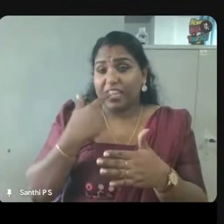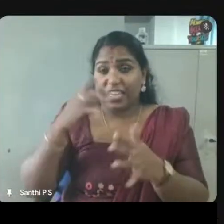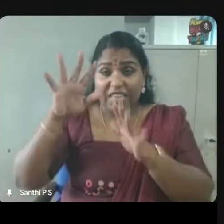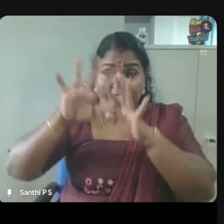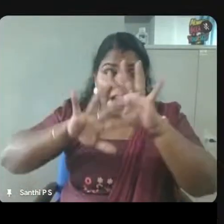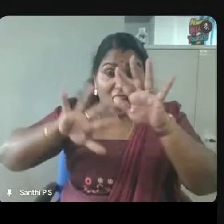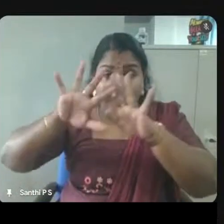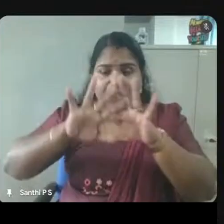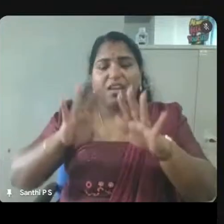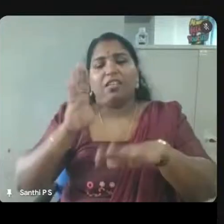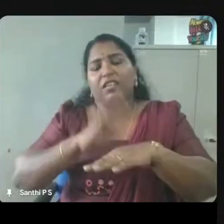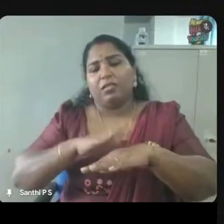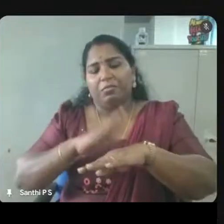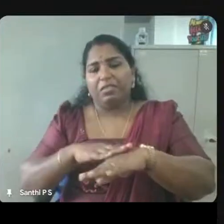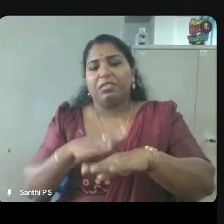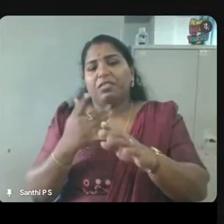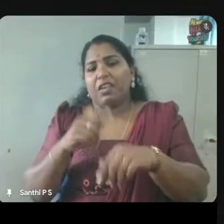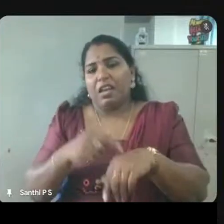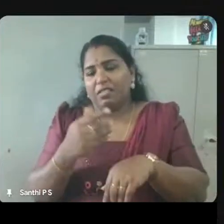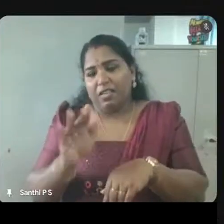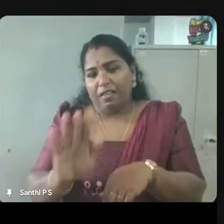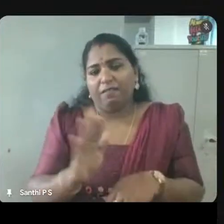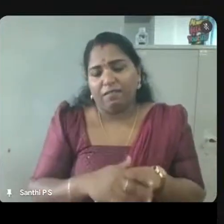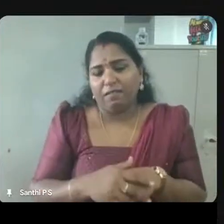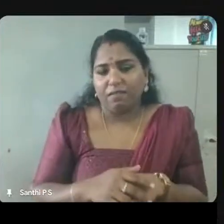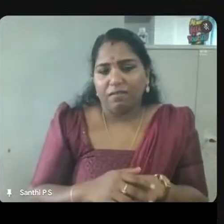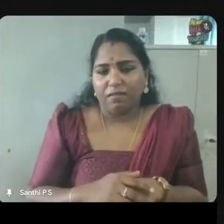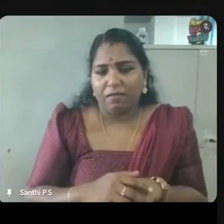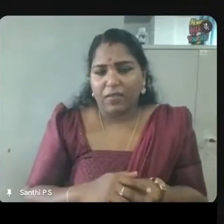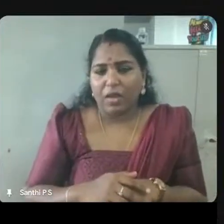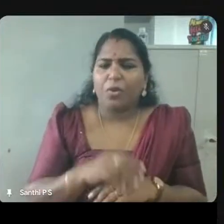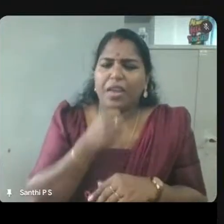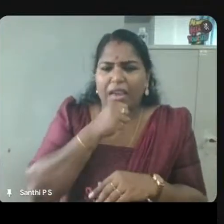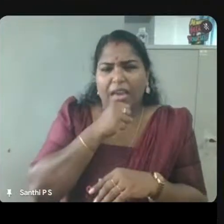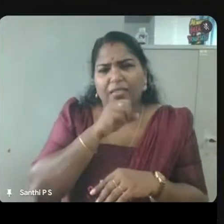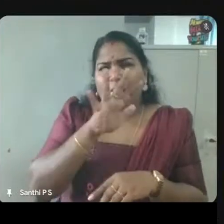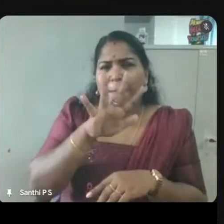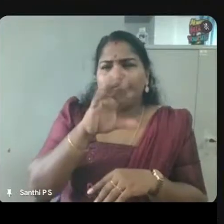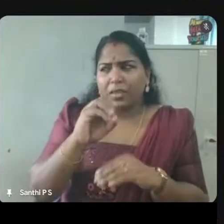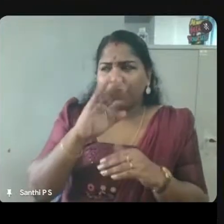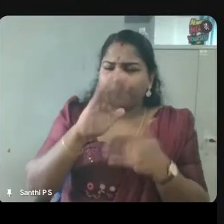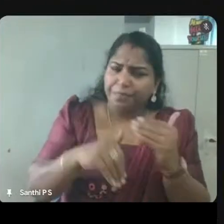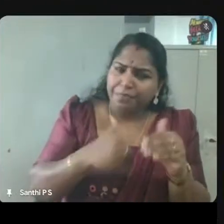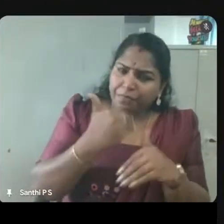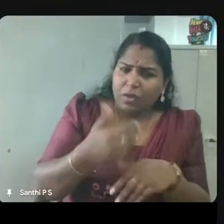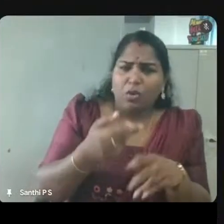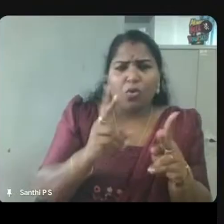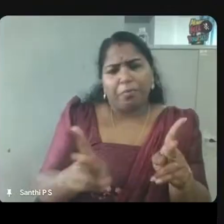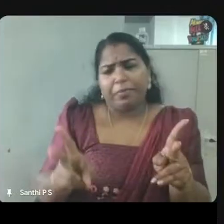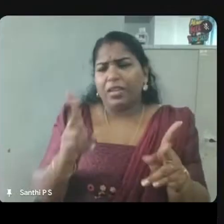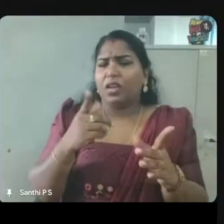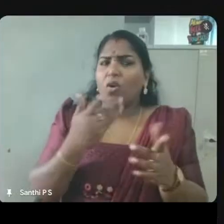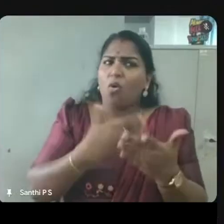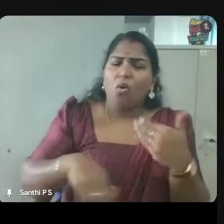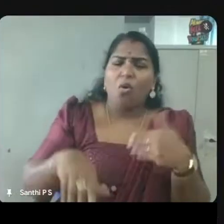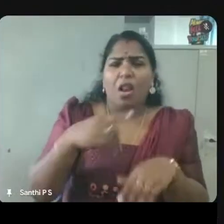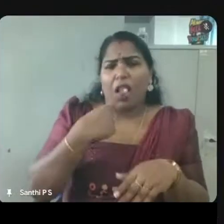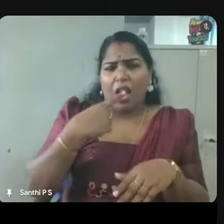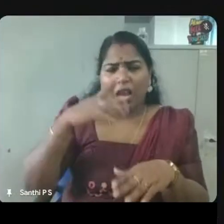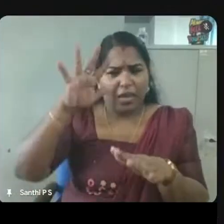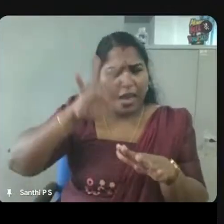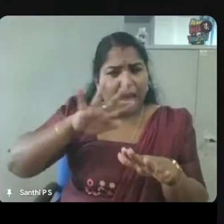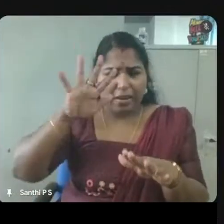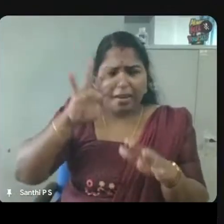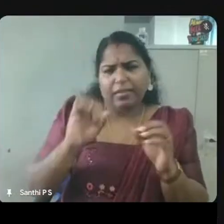ഉണ്ട്. അല്ലെങ്കിൽ 50 വയസ്സ് കഴിഞ്ഞാൽ നമുക്ക് കാറ്ററാക്ട് ലെൻസ് ചേഞ്ചസ് സ്റ്റാർട്ട് ചെയ്യും. നമ്മുടെ മുടി നരയ്ക്കുന്നത് പോലെ തന്നെ